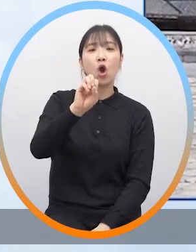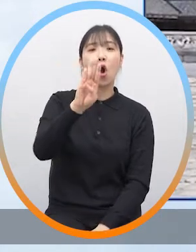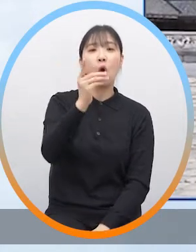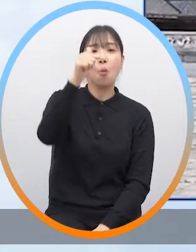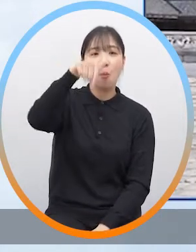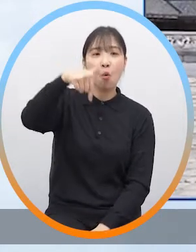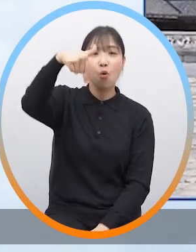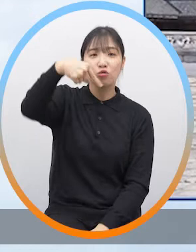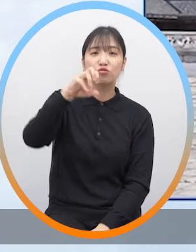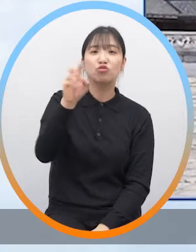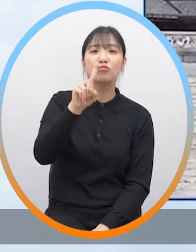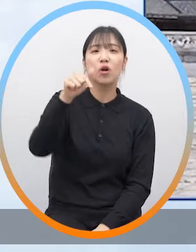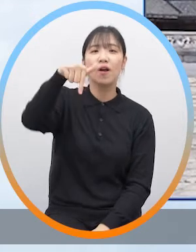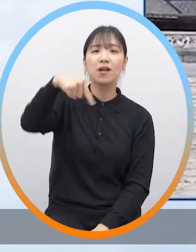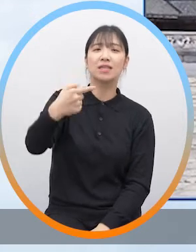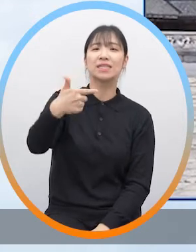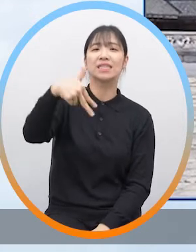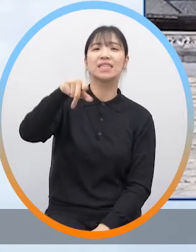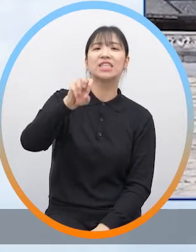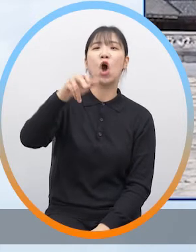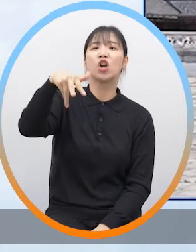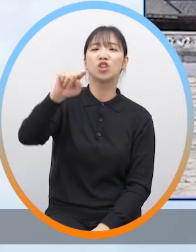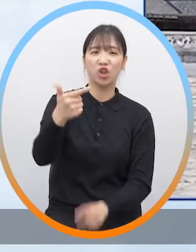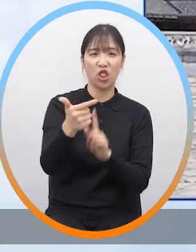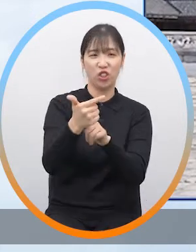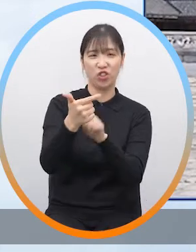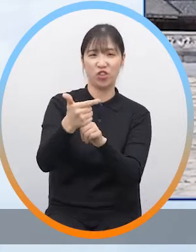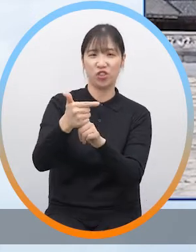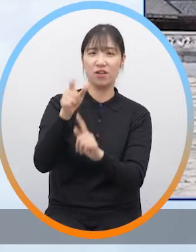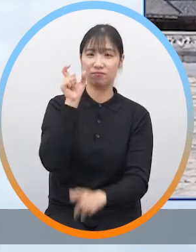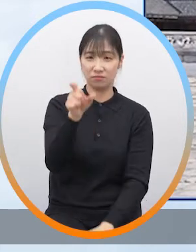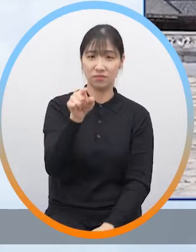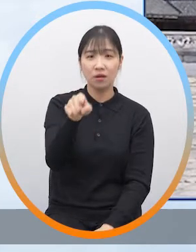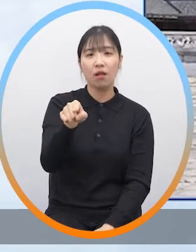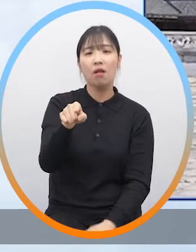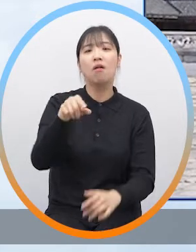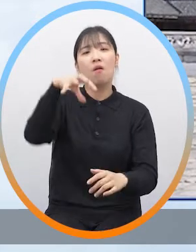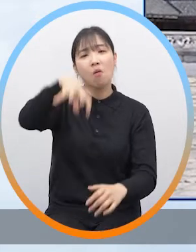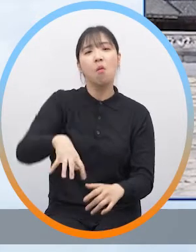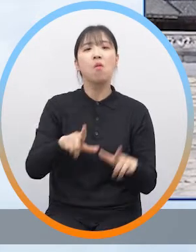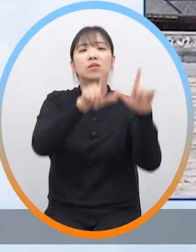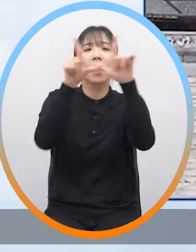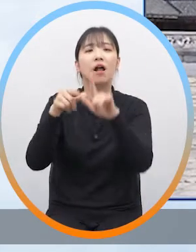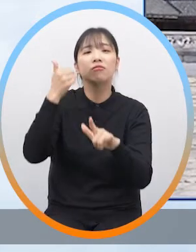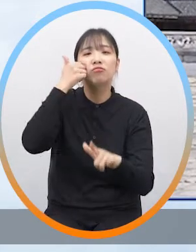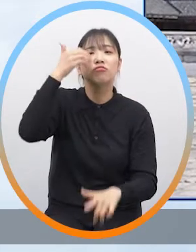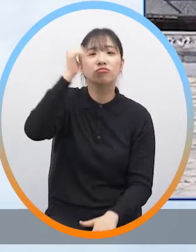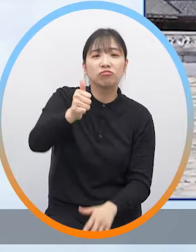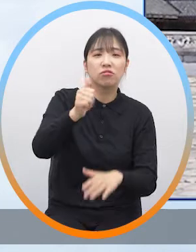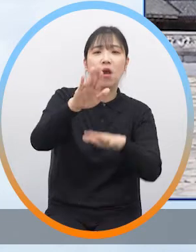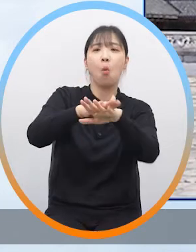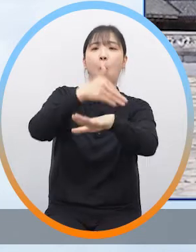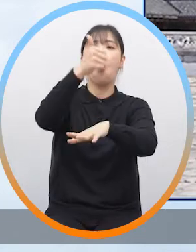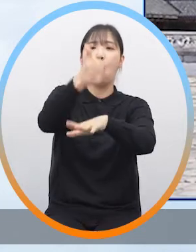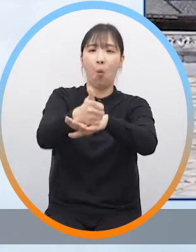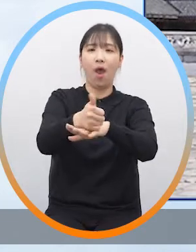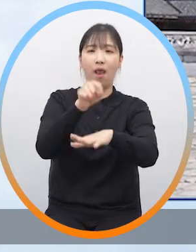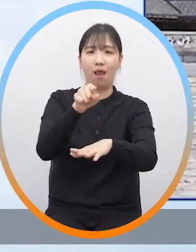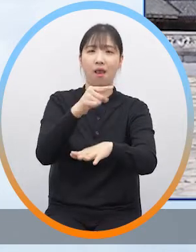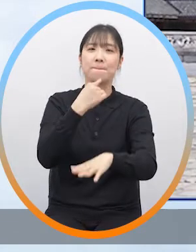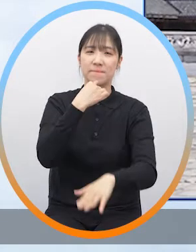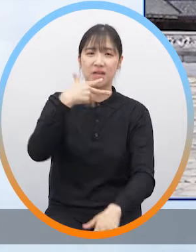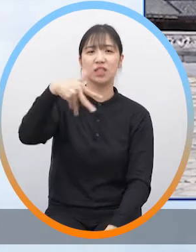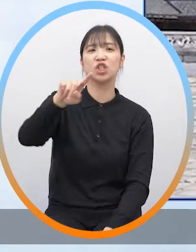근정전이에요. 그런 데만 전자가 붙고요. 이 전자가 붙은 곳에 살 수 있는 주인은, 그 건물의 주인은 국왕에게만